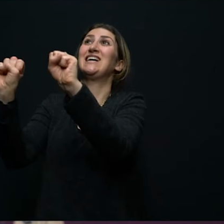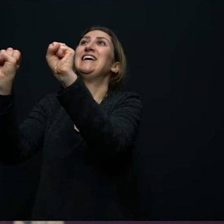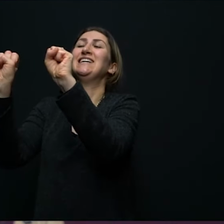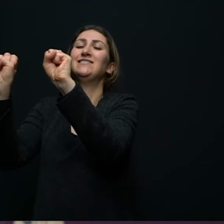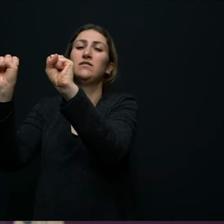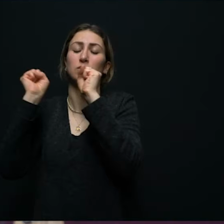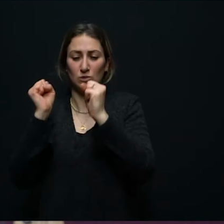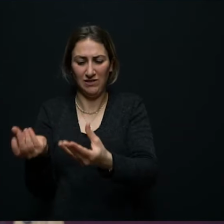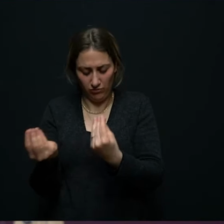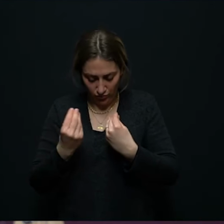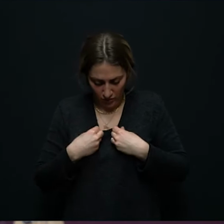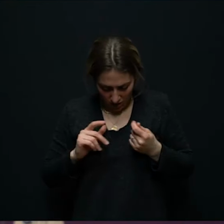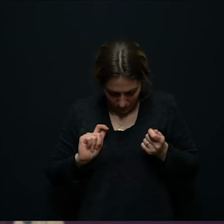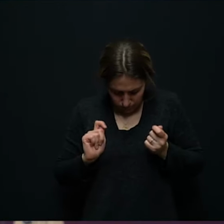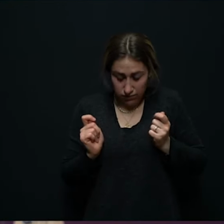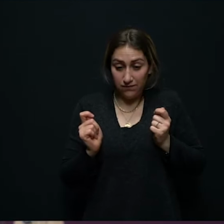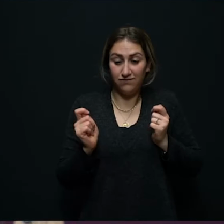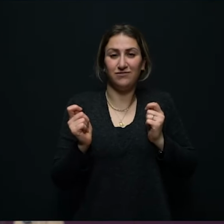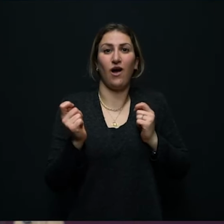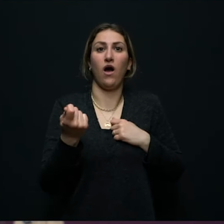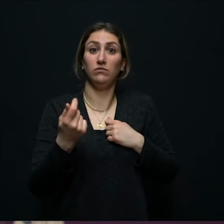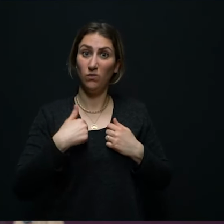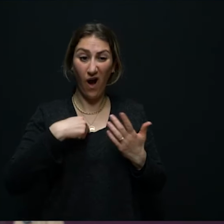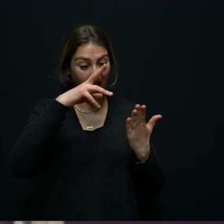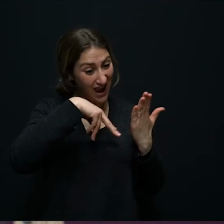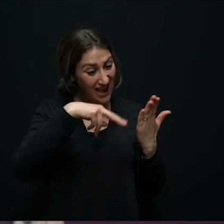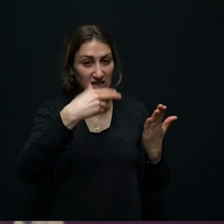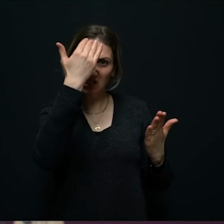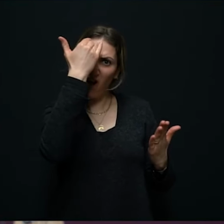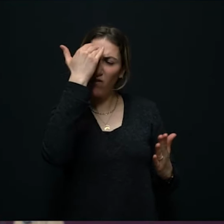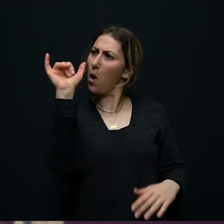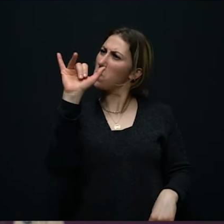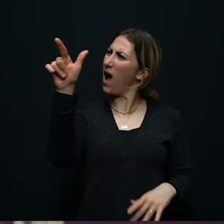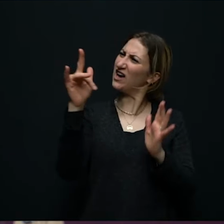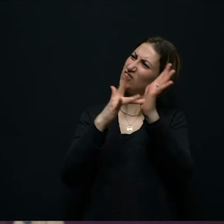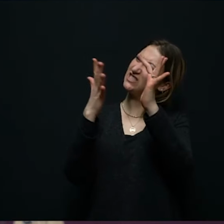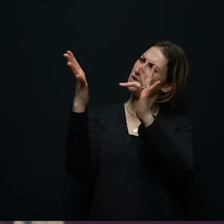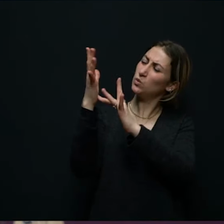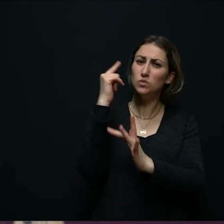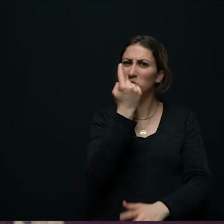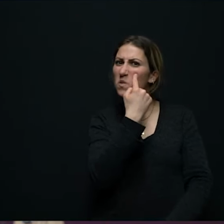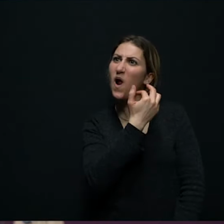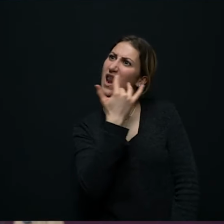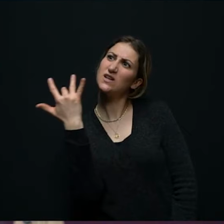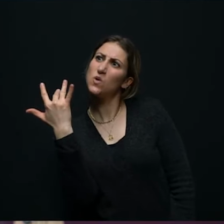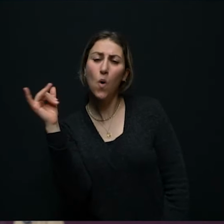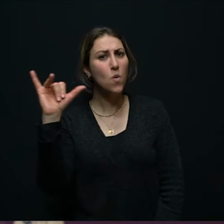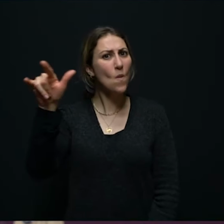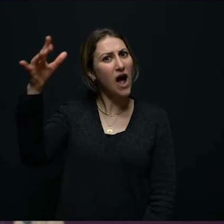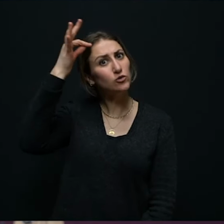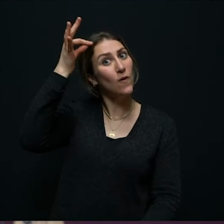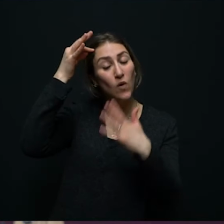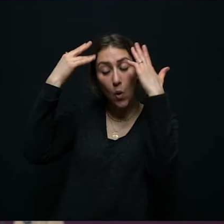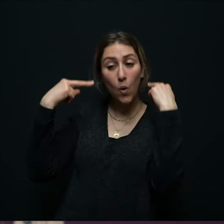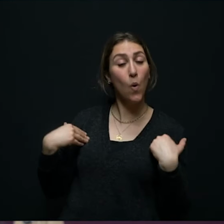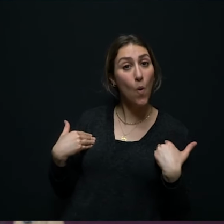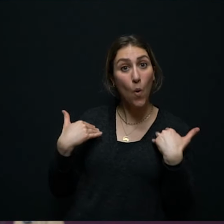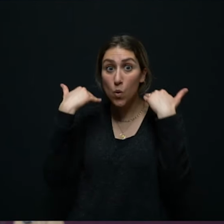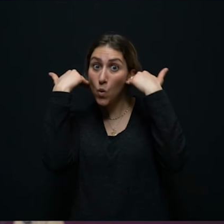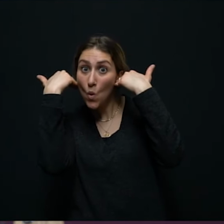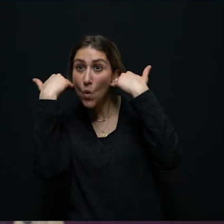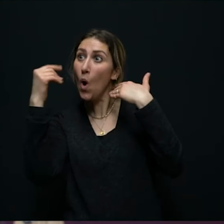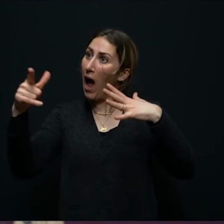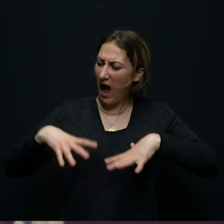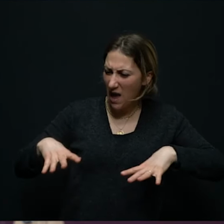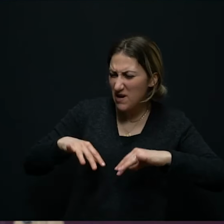gilles pas les évangiles pour savoir si jésus avait les cheveux longs des cheveux co pour avoir la couleur de ses yeux c'est pas ça qui m'intéresse je lis les